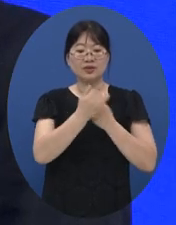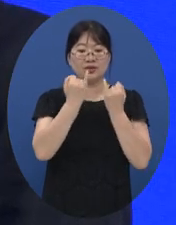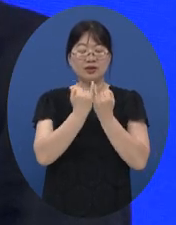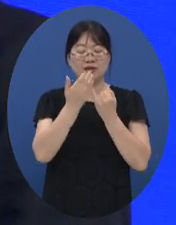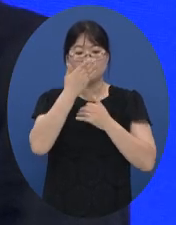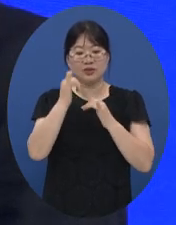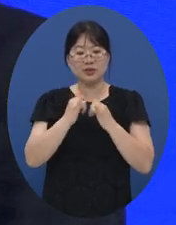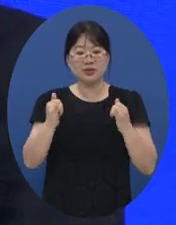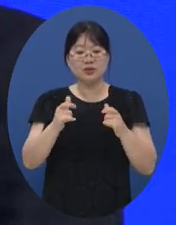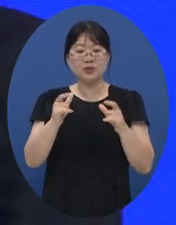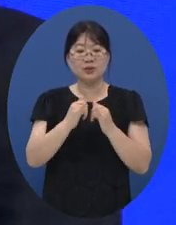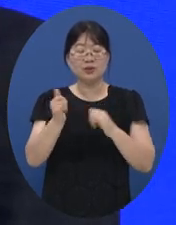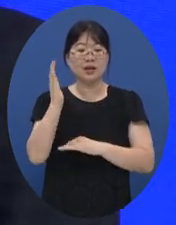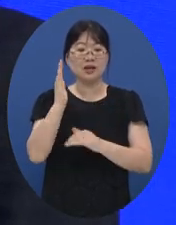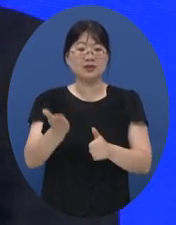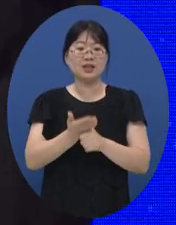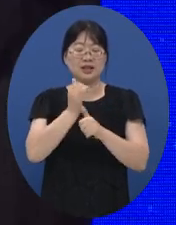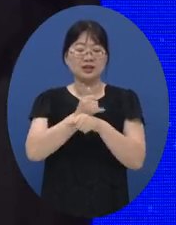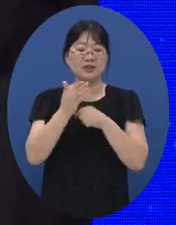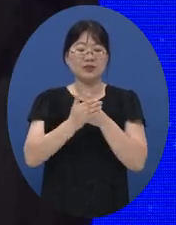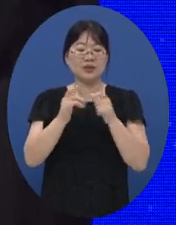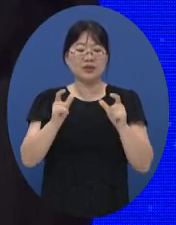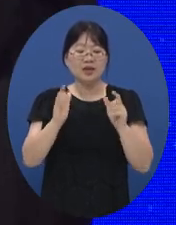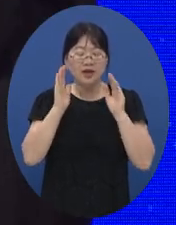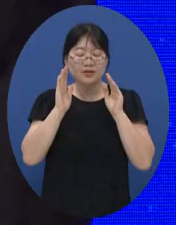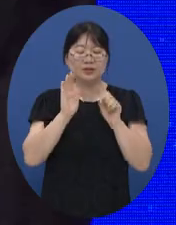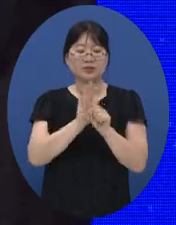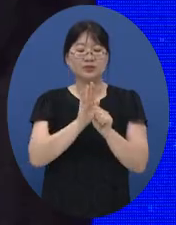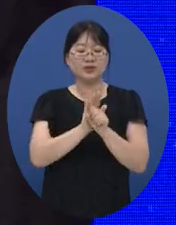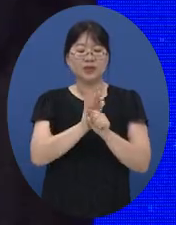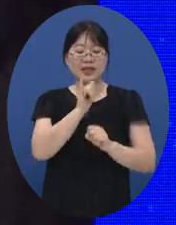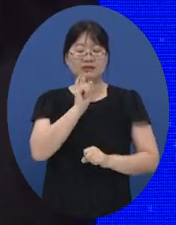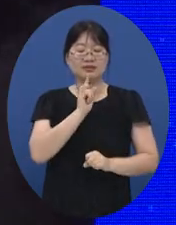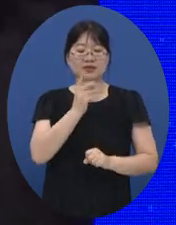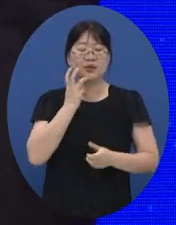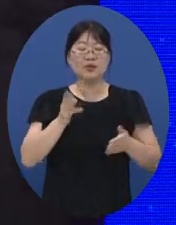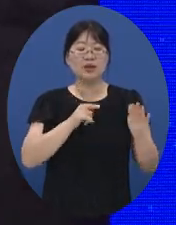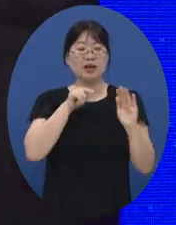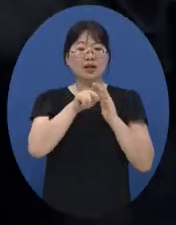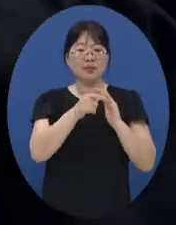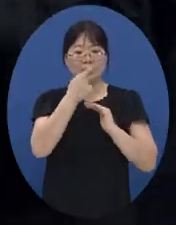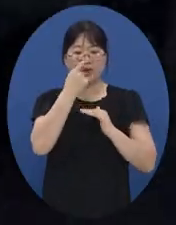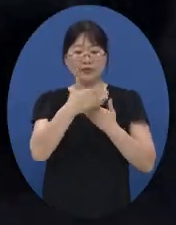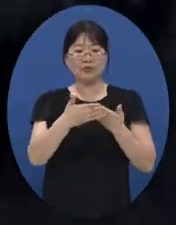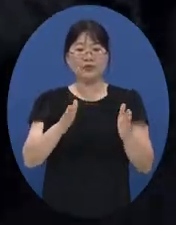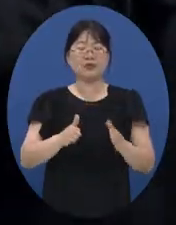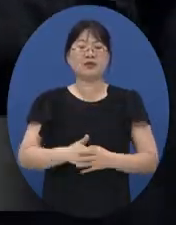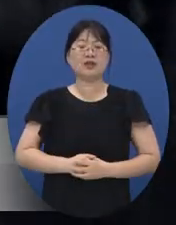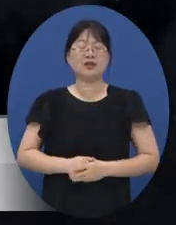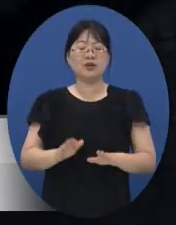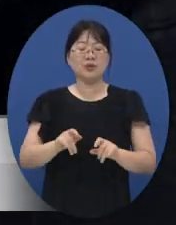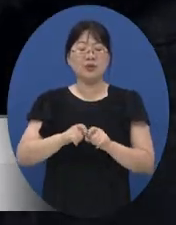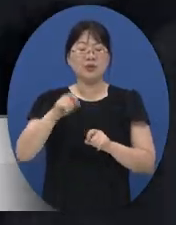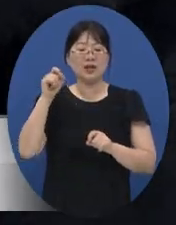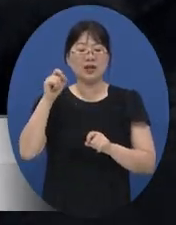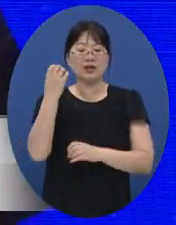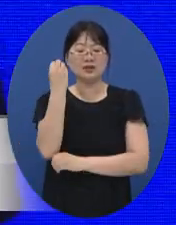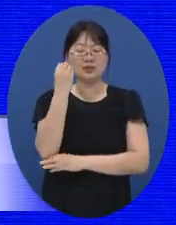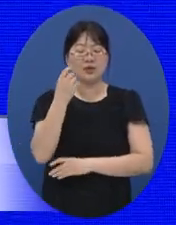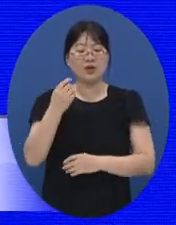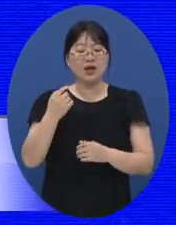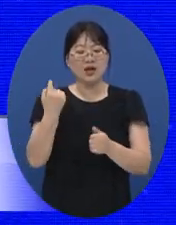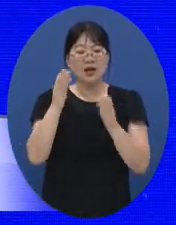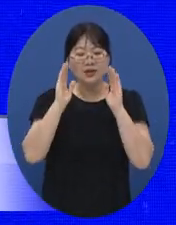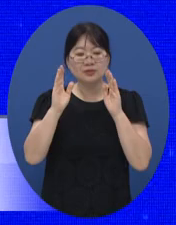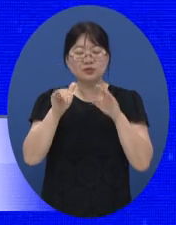도민 강사로 양성 해서 지역 학습 공동체 를 지원하는 경우도 에 찾아가는 병 교실 오랜 기초 보충 학습과